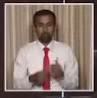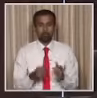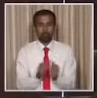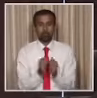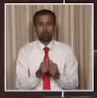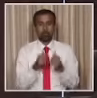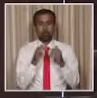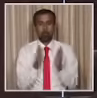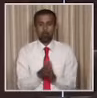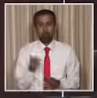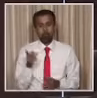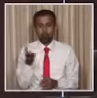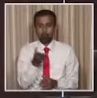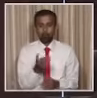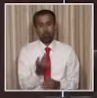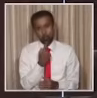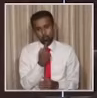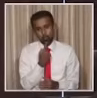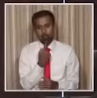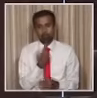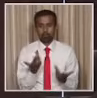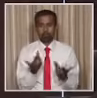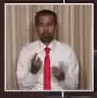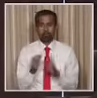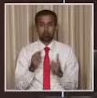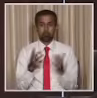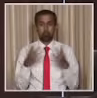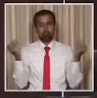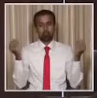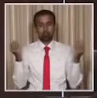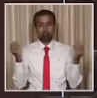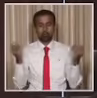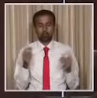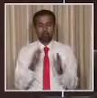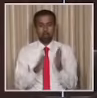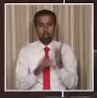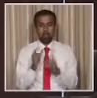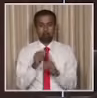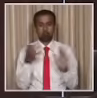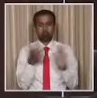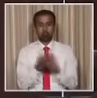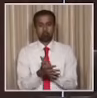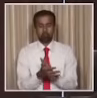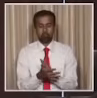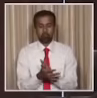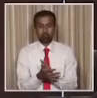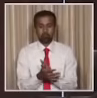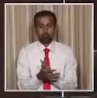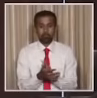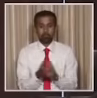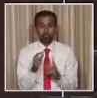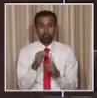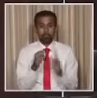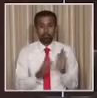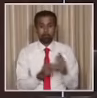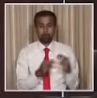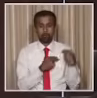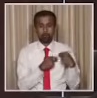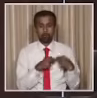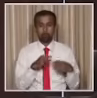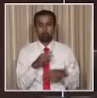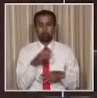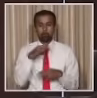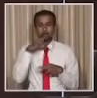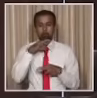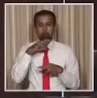ඔක්කොම ඔබතුමාලා එහෙයි කියාගෙන ඉන්නෝ නැත්තම් පාර්ලිමේන්තු විසුරුනවා කියනවා. ඔබතුමාලාගේ අමතිකවට කෙල වෙනවා. ඒ නිසා අද එතන ඉන්නවා. හැබැයි අගමැති ධූරයේ හිටියන රූකඩයක්